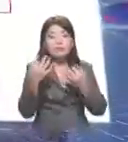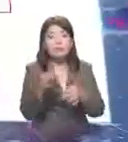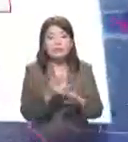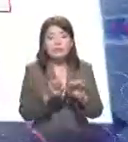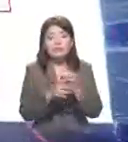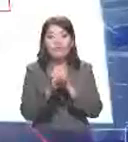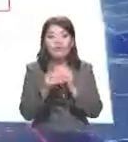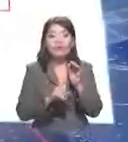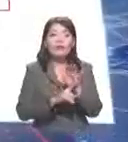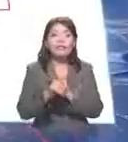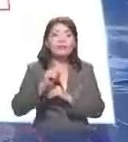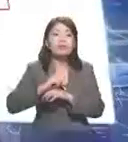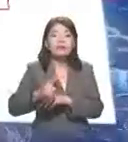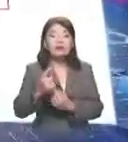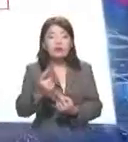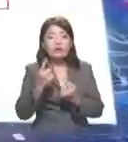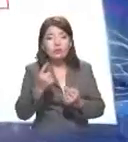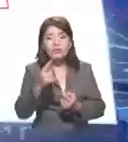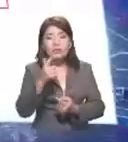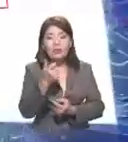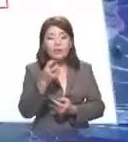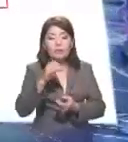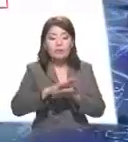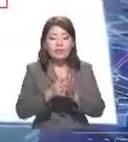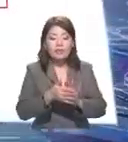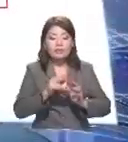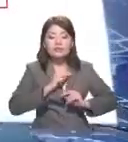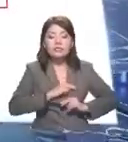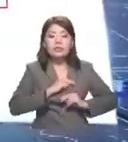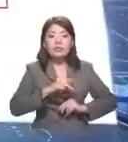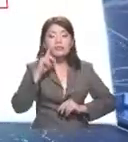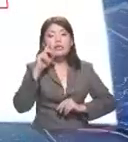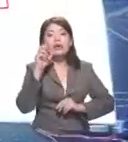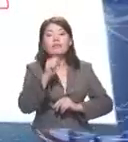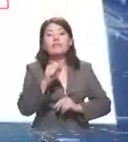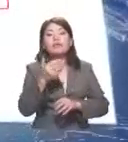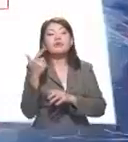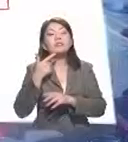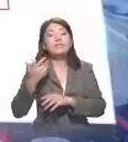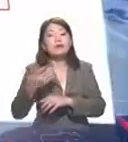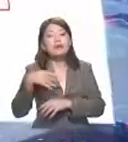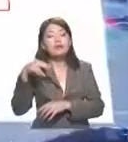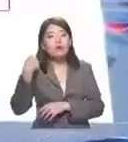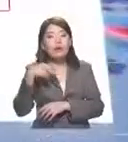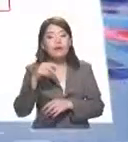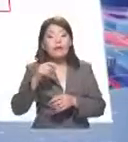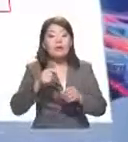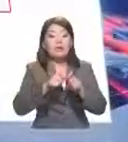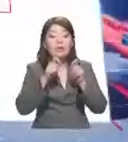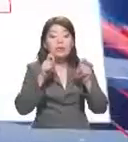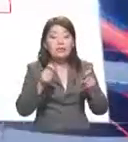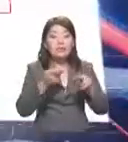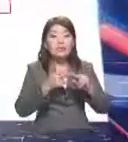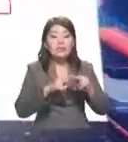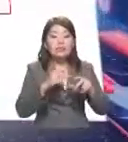как начало новой большой игры в геополитическом соперничестве. Как подчеркнул в своем послании президент Токаев, ключ к раскрытию нашего